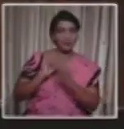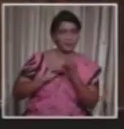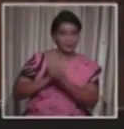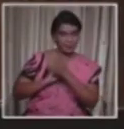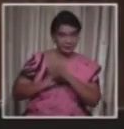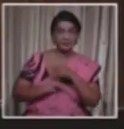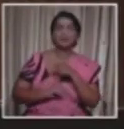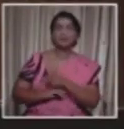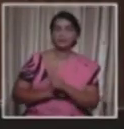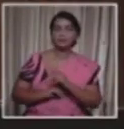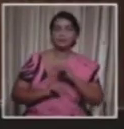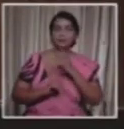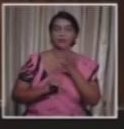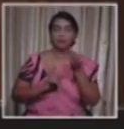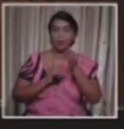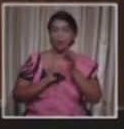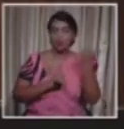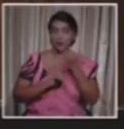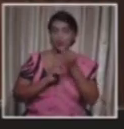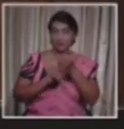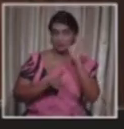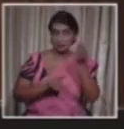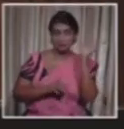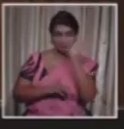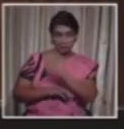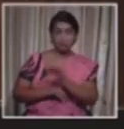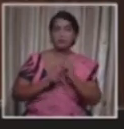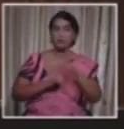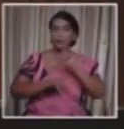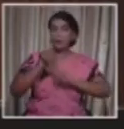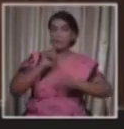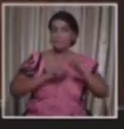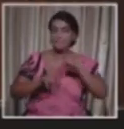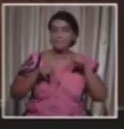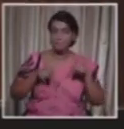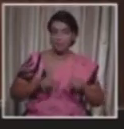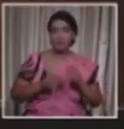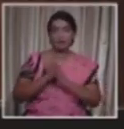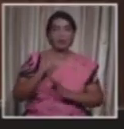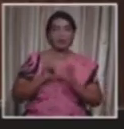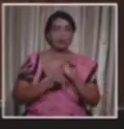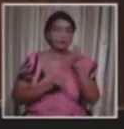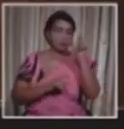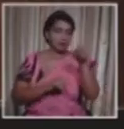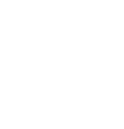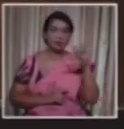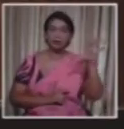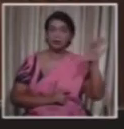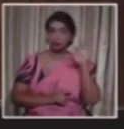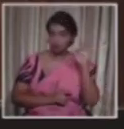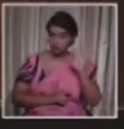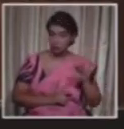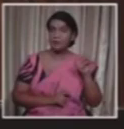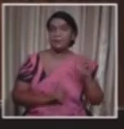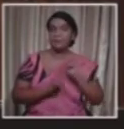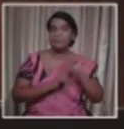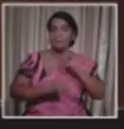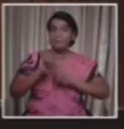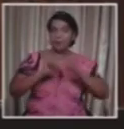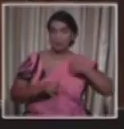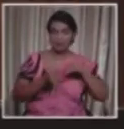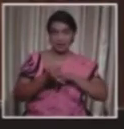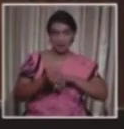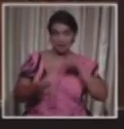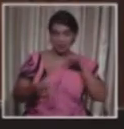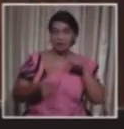පවතින අනුප්‍රාප්තික ජනාධිපති ධුරයට පාර්ලිමේන්තුව විසින් මන්ත්‍රීවරයෙකු තෝරා ගැනීම පිණිස පාර්ලිමේන්තුවේ